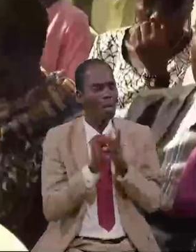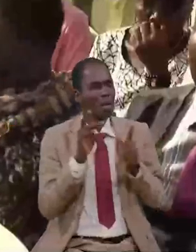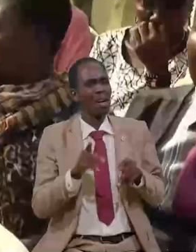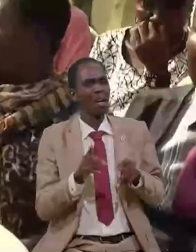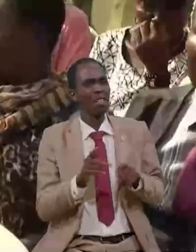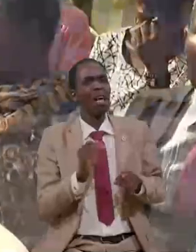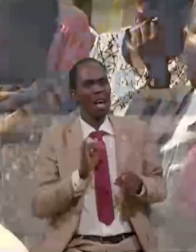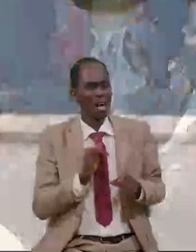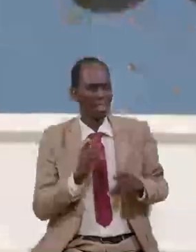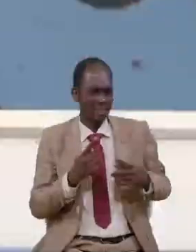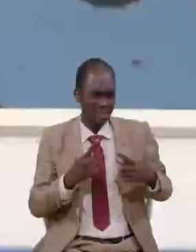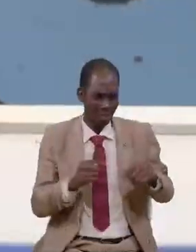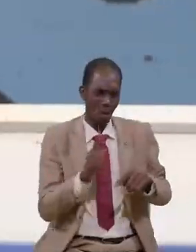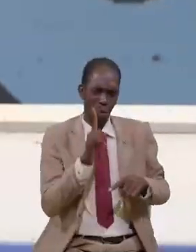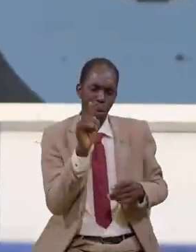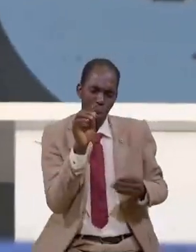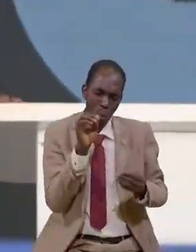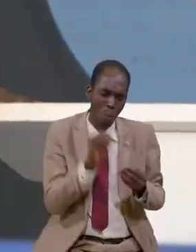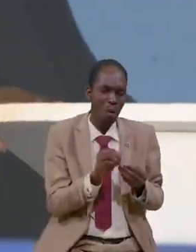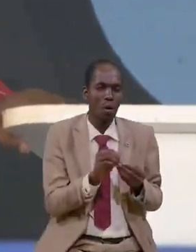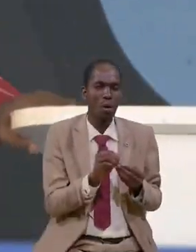plus